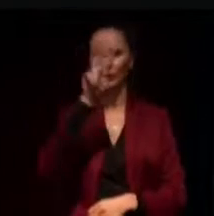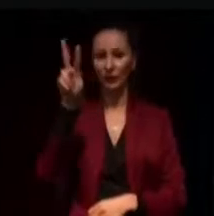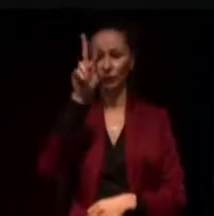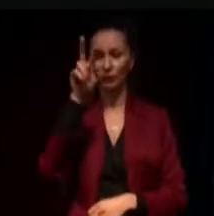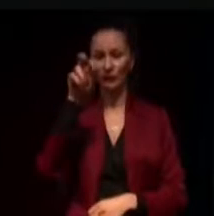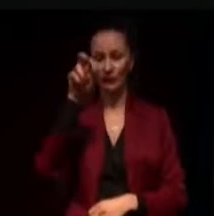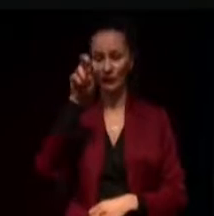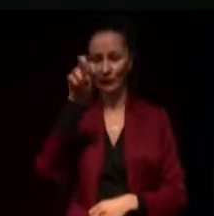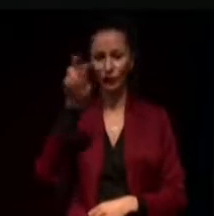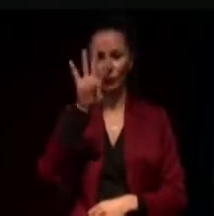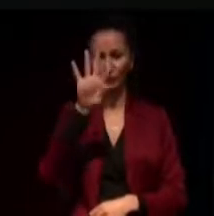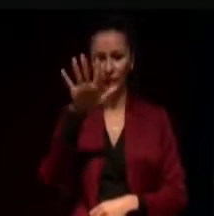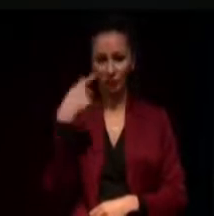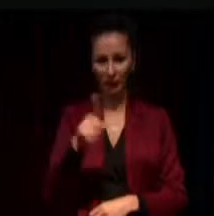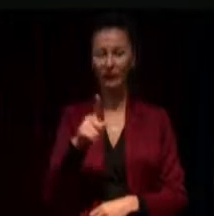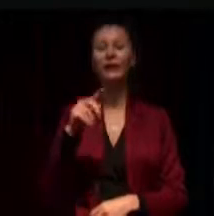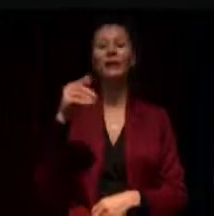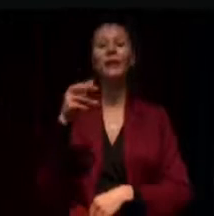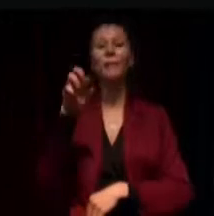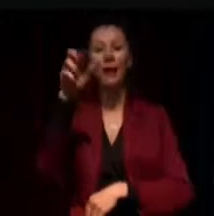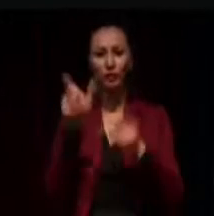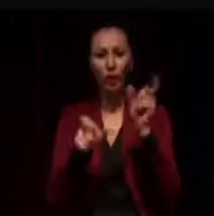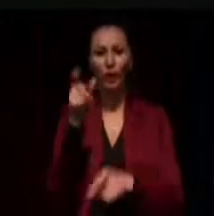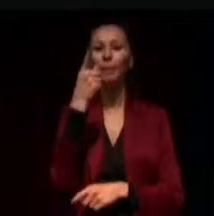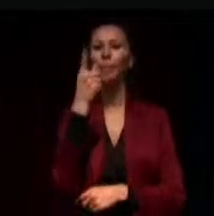75.845.000, hizmet alımları personel